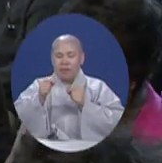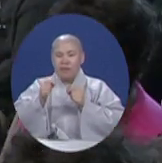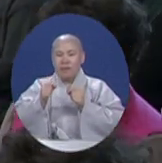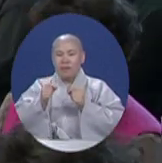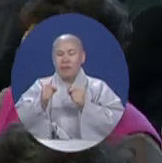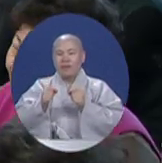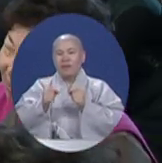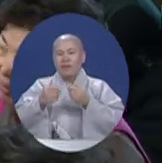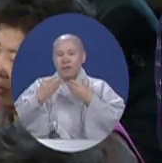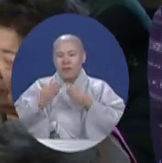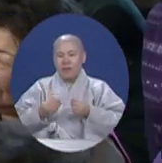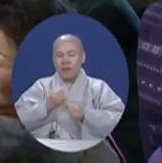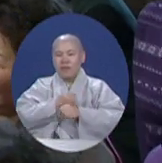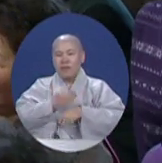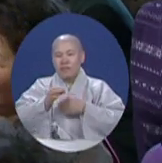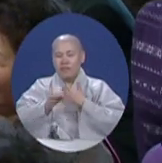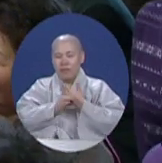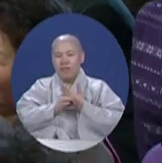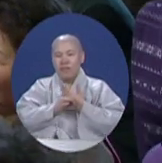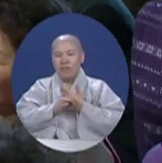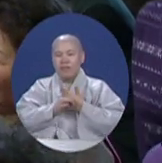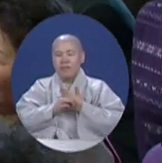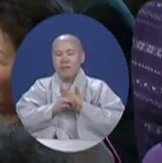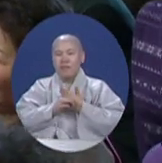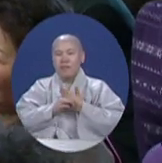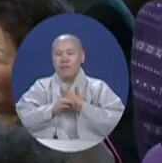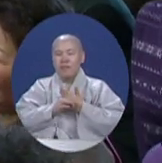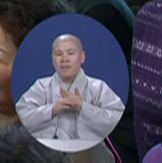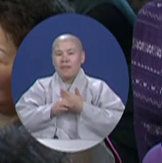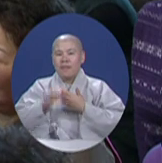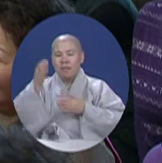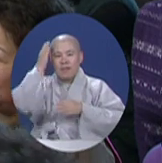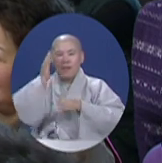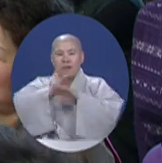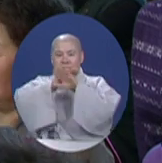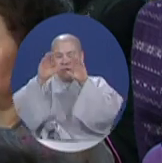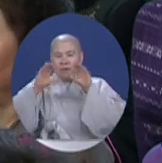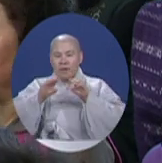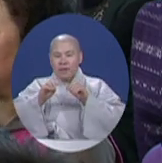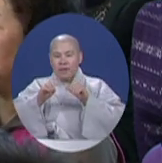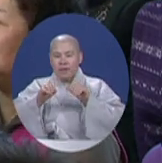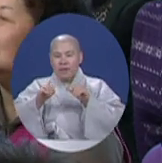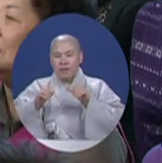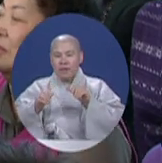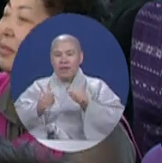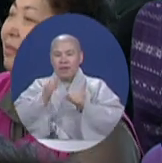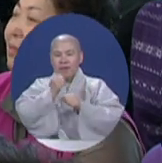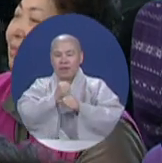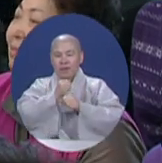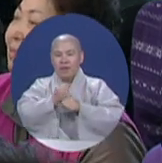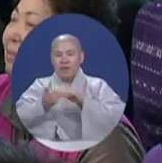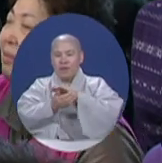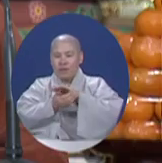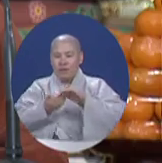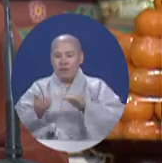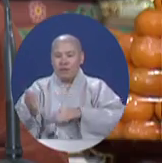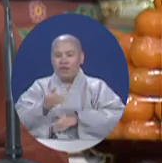언제부터 멀리서부터 있었느냐면은 하늘과 땅이 생기기 전부터 있었던 거예요,